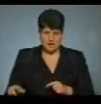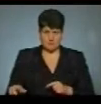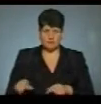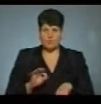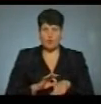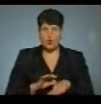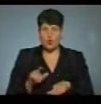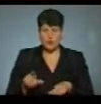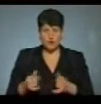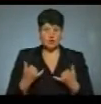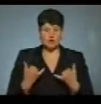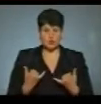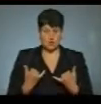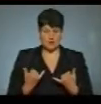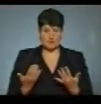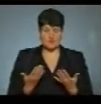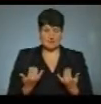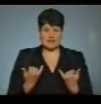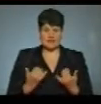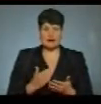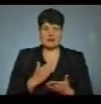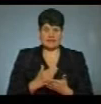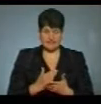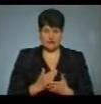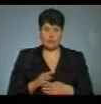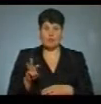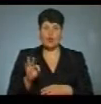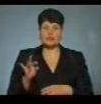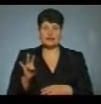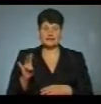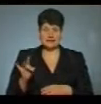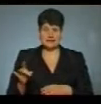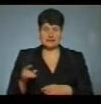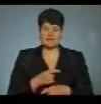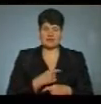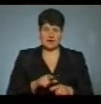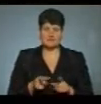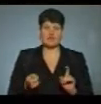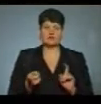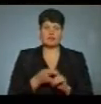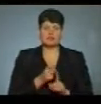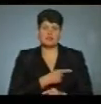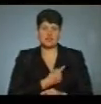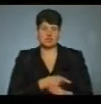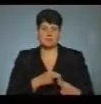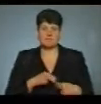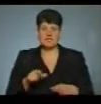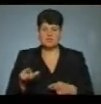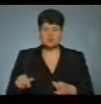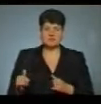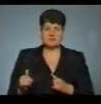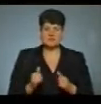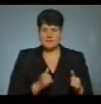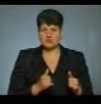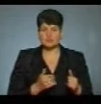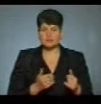хворі, які сьогодні зараз знаходяться і в Монастирській лікарні, вони контактували з медичними працівниками для того, щоб забезпечити,